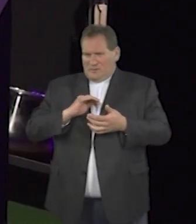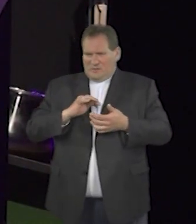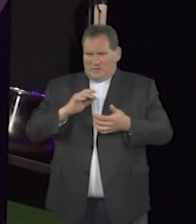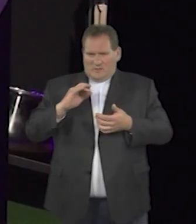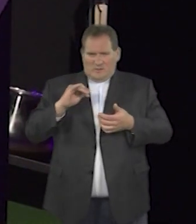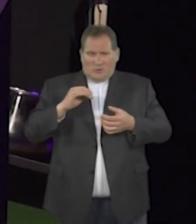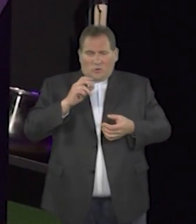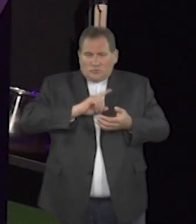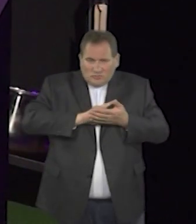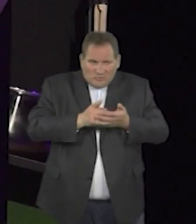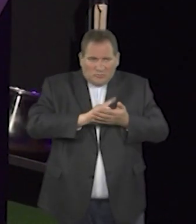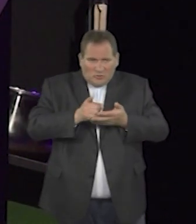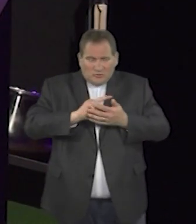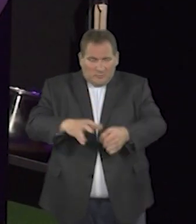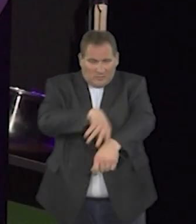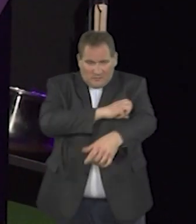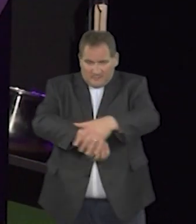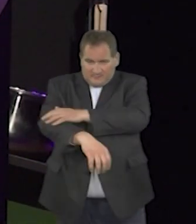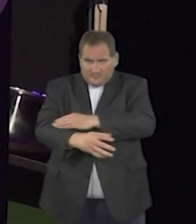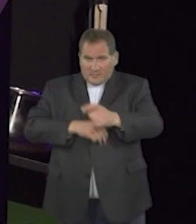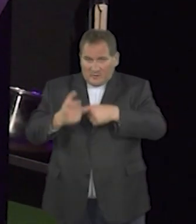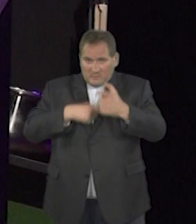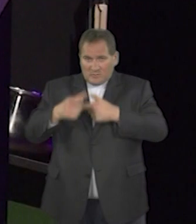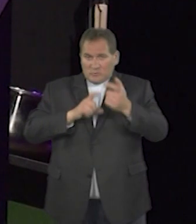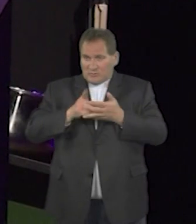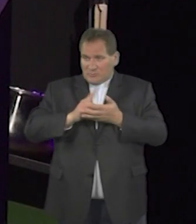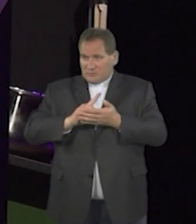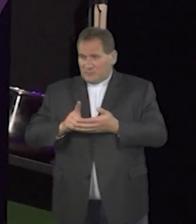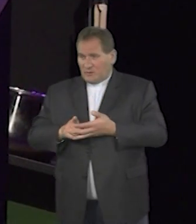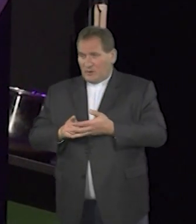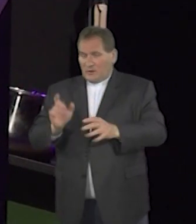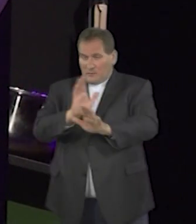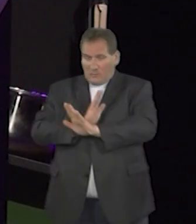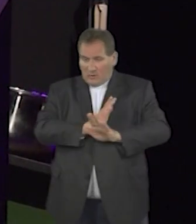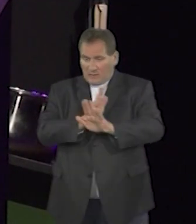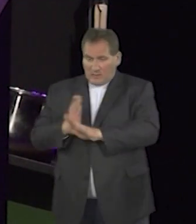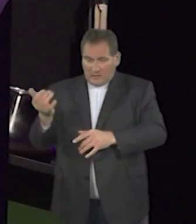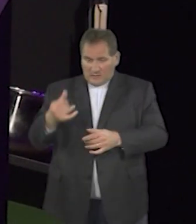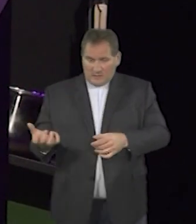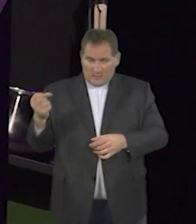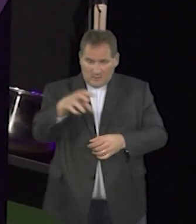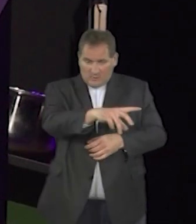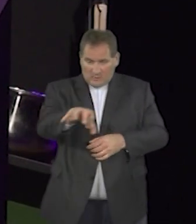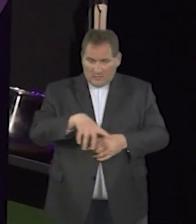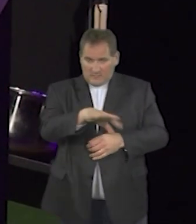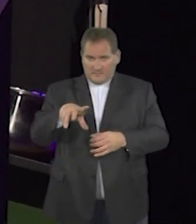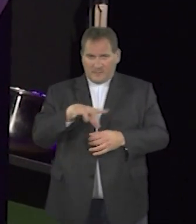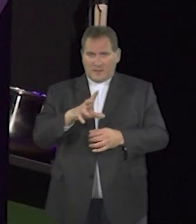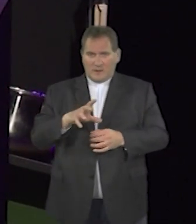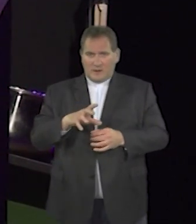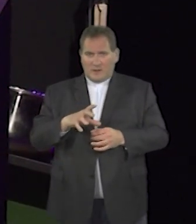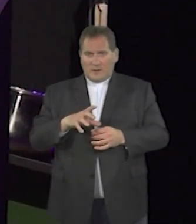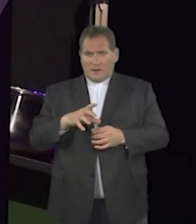wnet zakasaj, bierz się do roboty. Lecz nim mąkę sypniesz z wora i drożdże dołożysz, zdradź